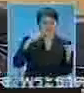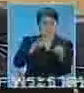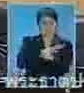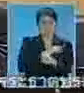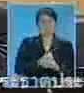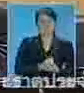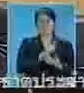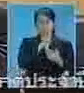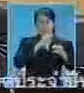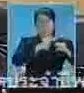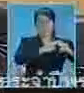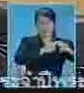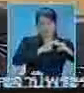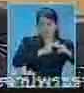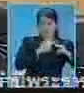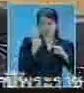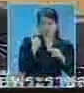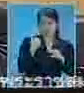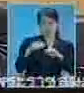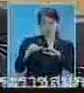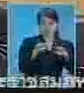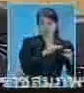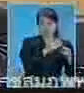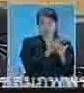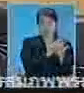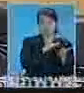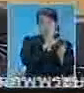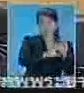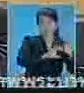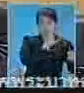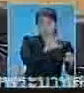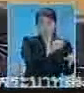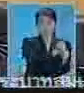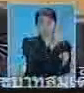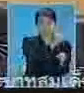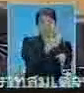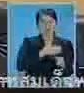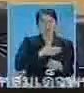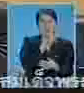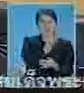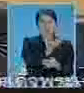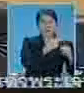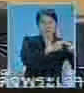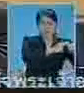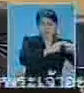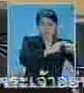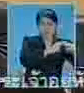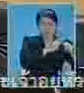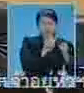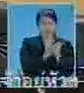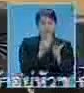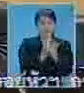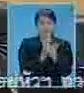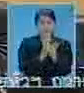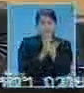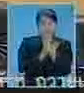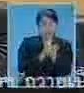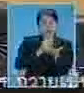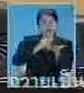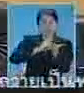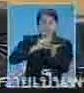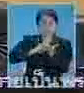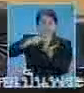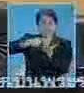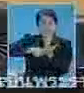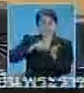ที่เอกชนให้บริการได้พร้อมลงทุนเราขอให้เอกชนเป็นผู้ทำไม่จำเป็นต้องใช้เงินภาษีพี่น้องประชาชนไปลงทุนเ